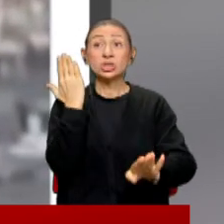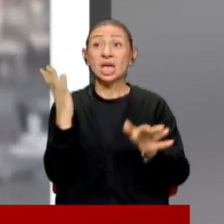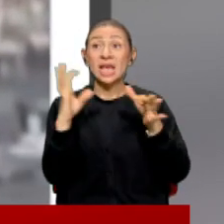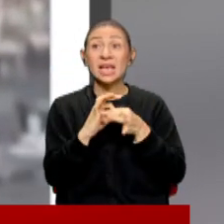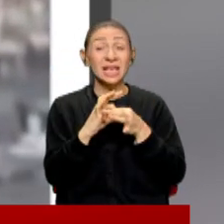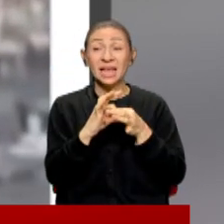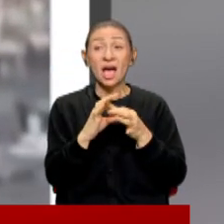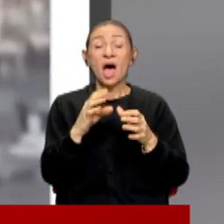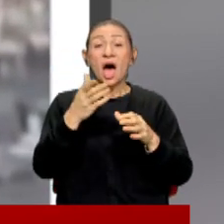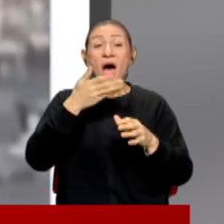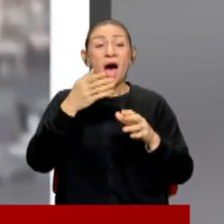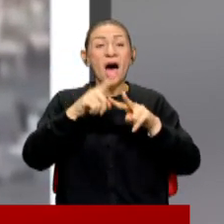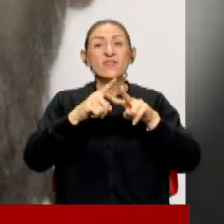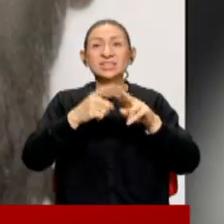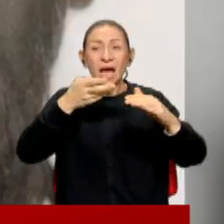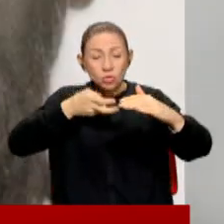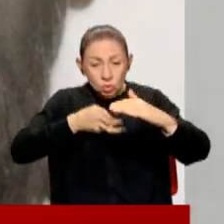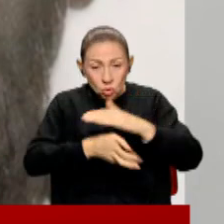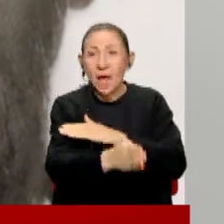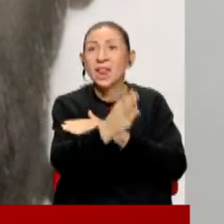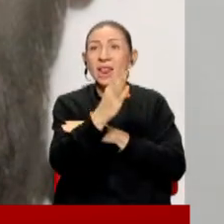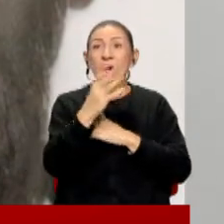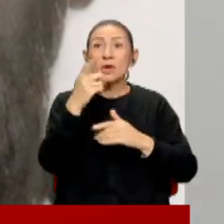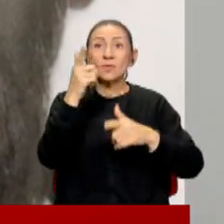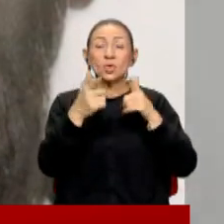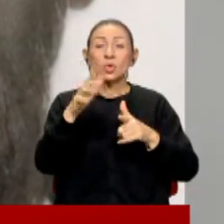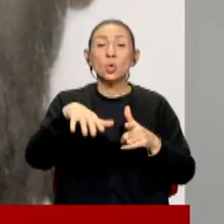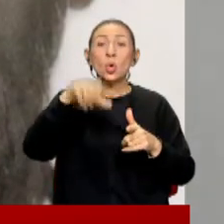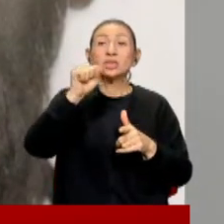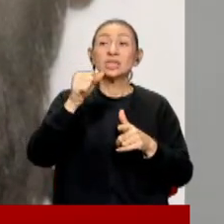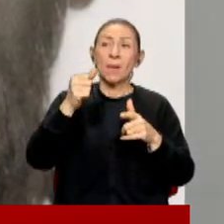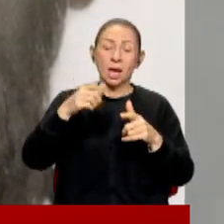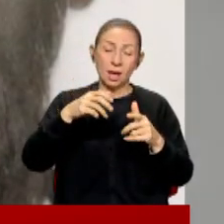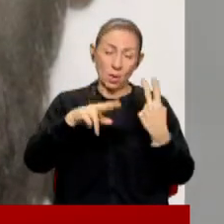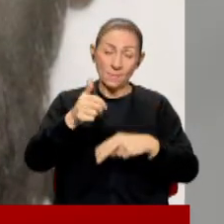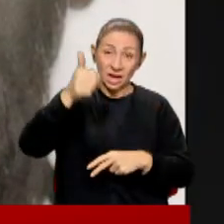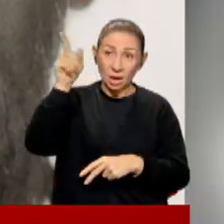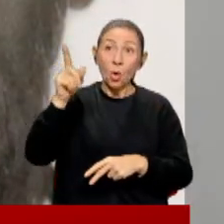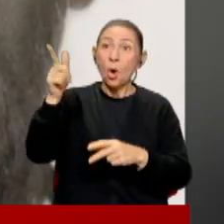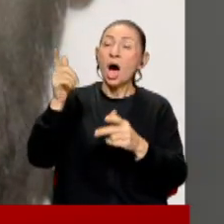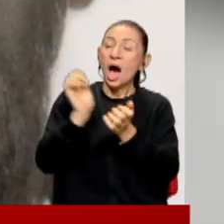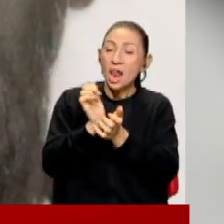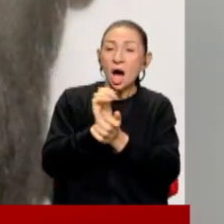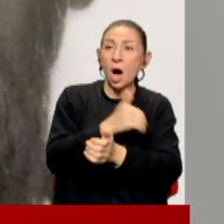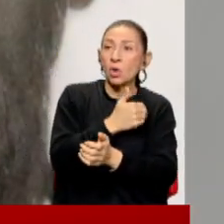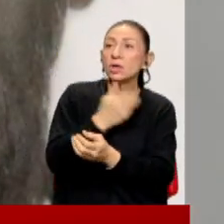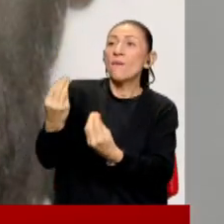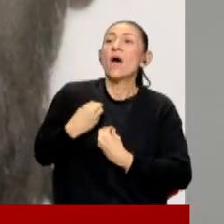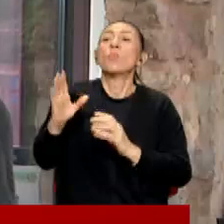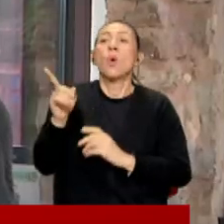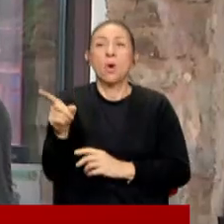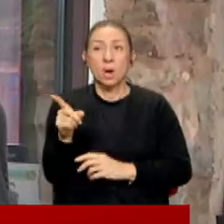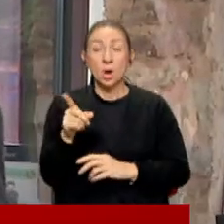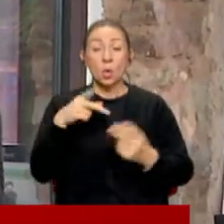dair görüntüler Avrasya Tüneli'nin içinden, yani görüntüler Ulaştırma Bakanlığı'nda. O görüntüler hala aileyle ve avukatlarıyla